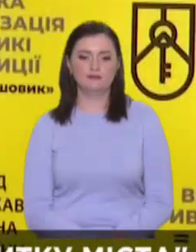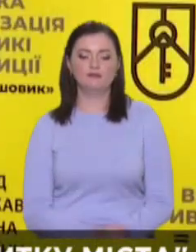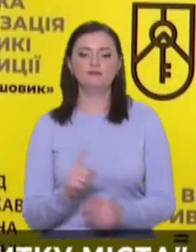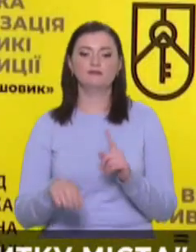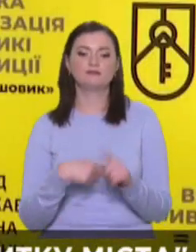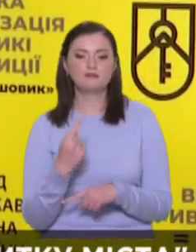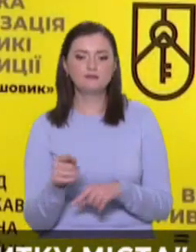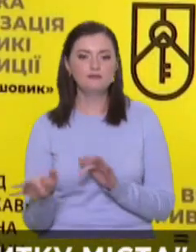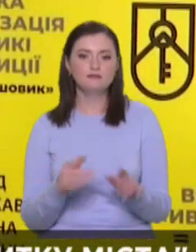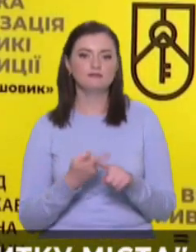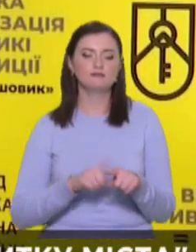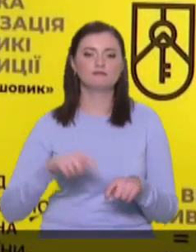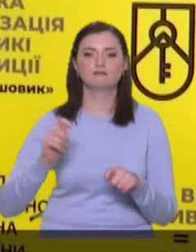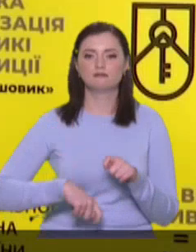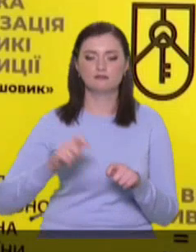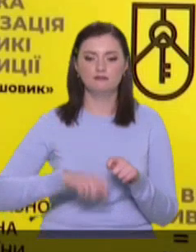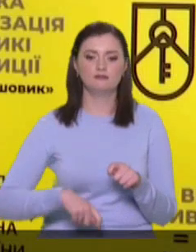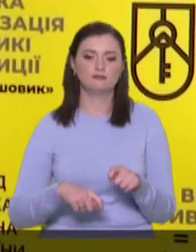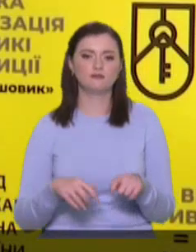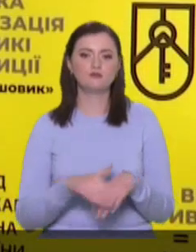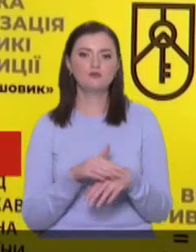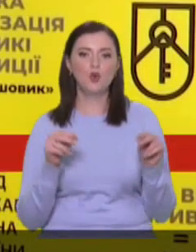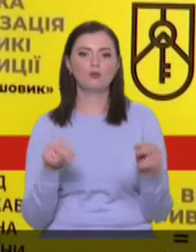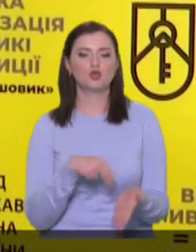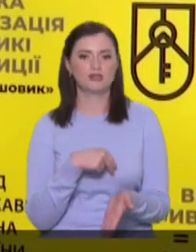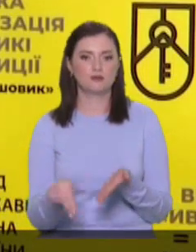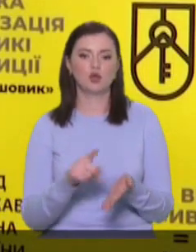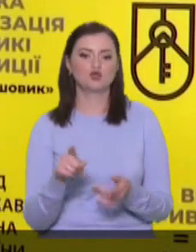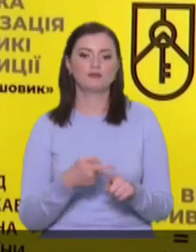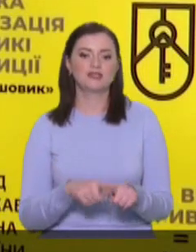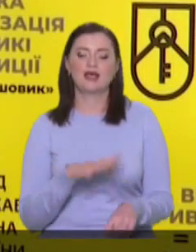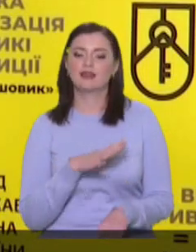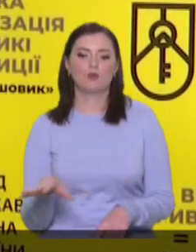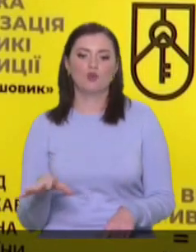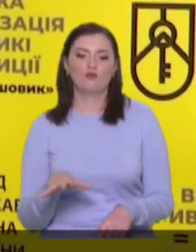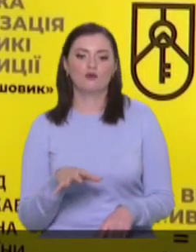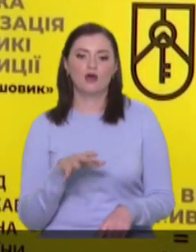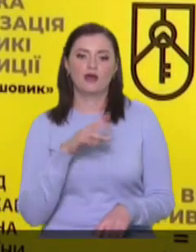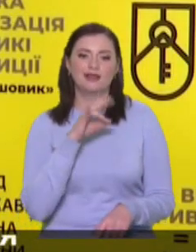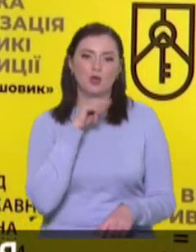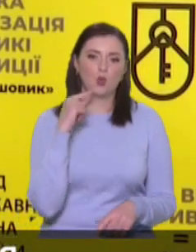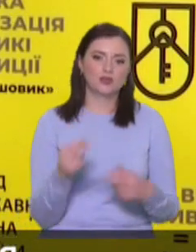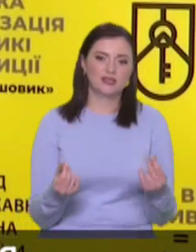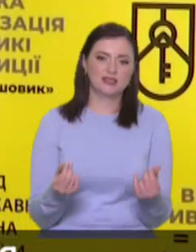Наступні кроки – це перевірка доброчесності покупця, щоб це не був ні російський капітал, ні